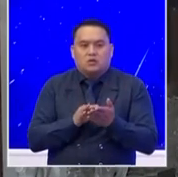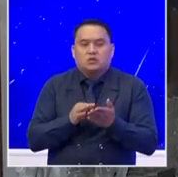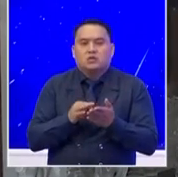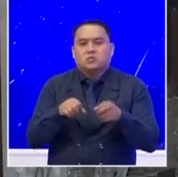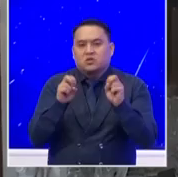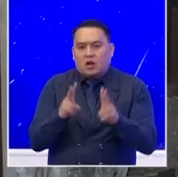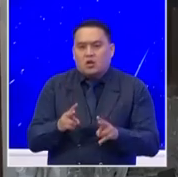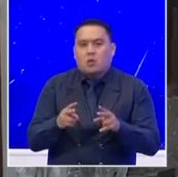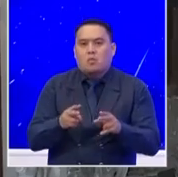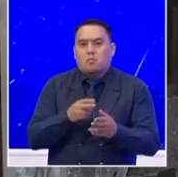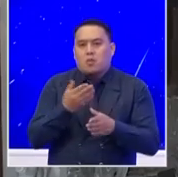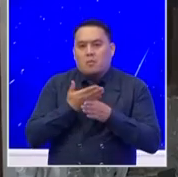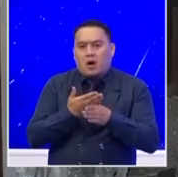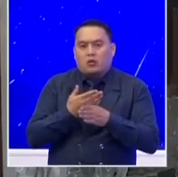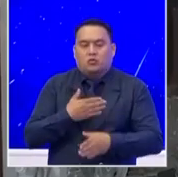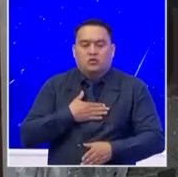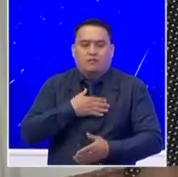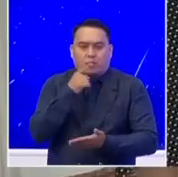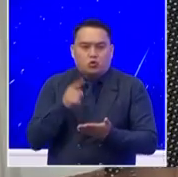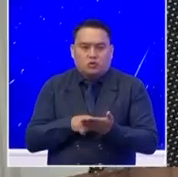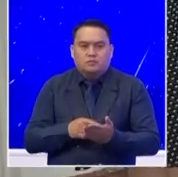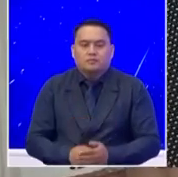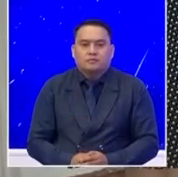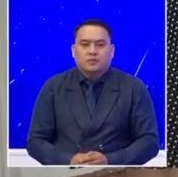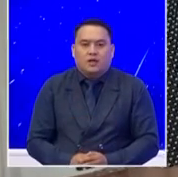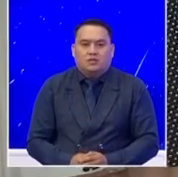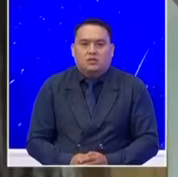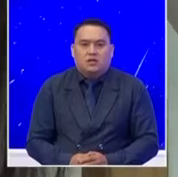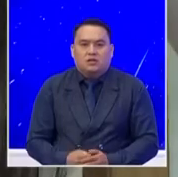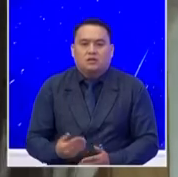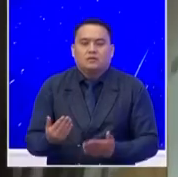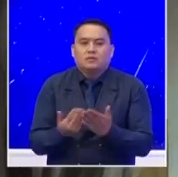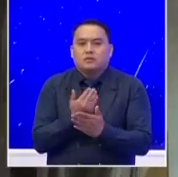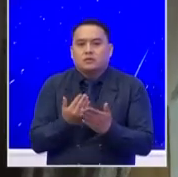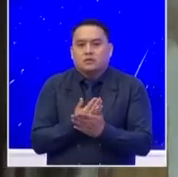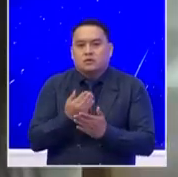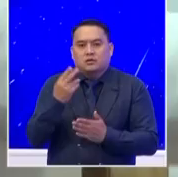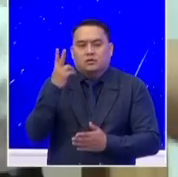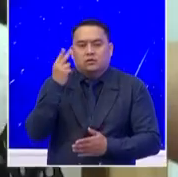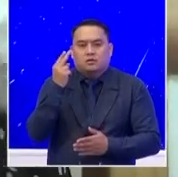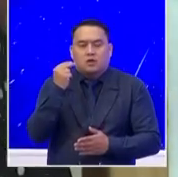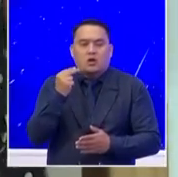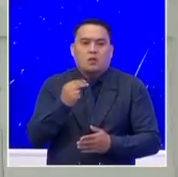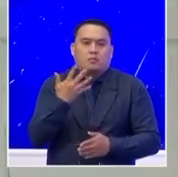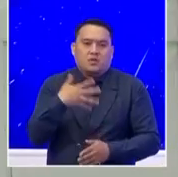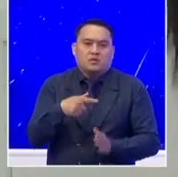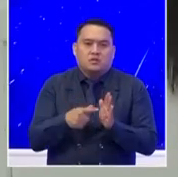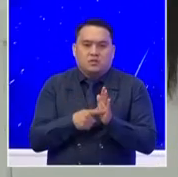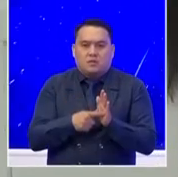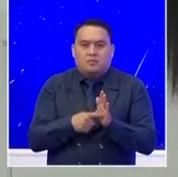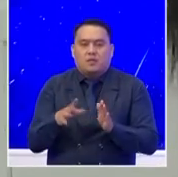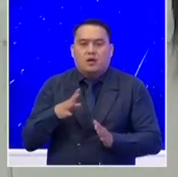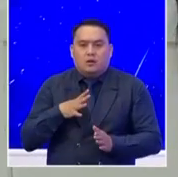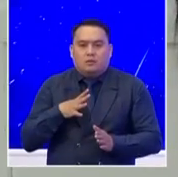специалисты помогают, отвечают на наши вопросы. На сегодняшний день в реабилитационном центре числится 57 особенных детей. Им